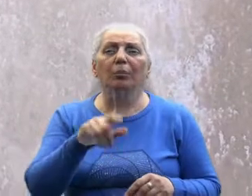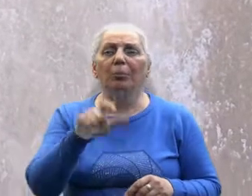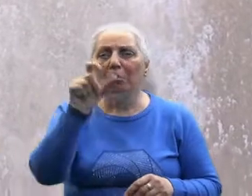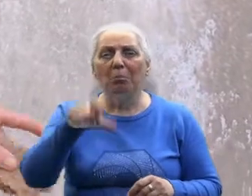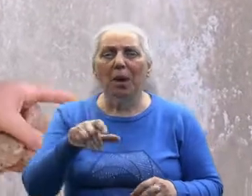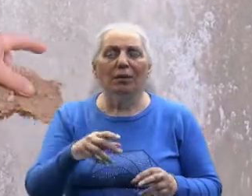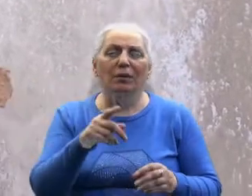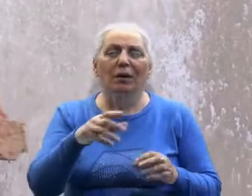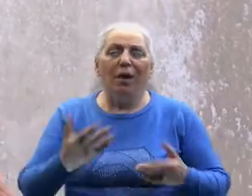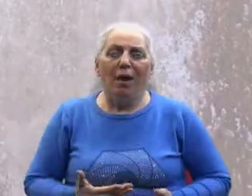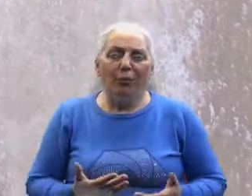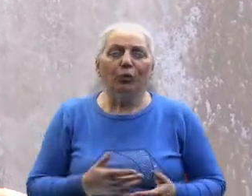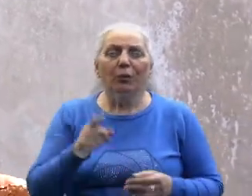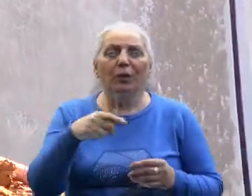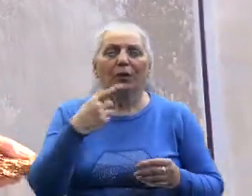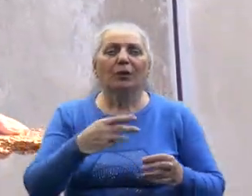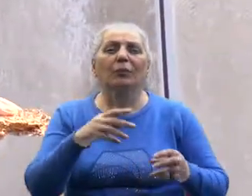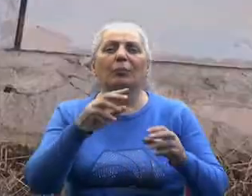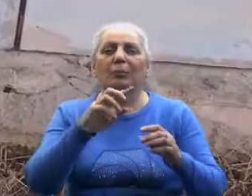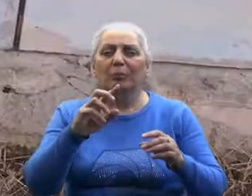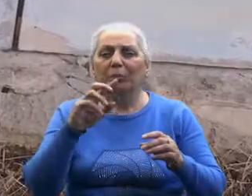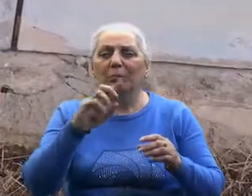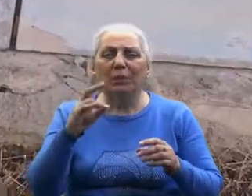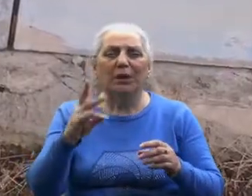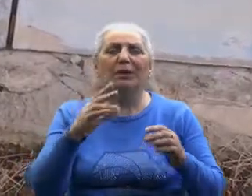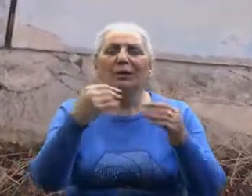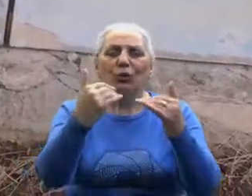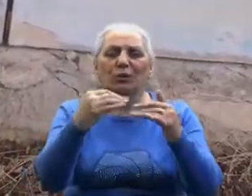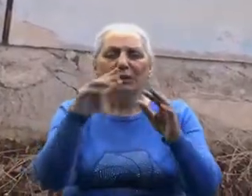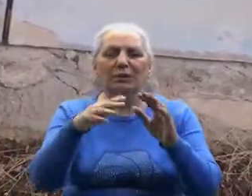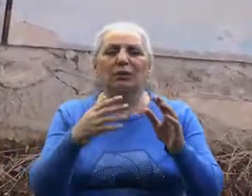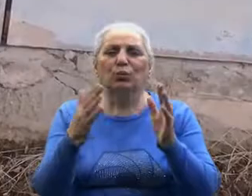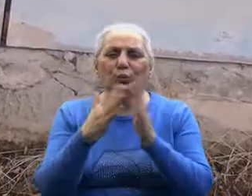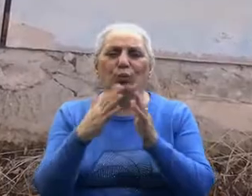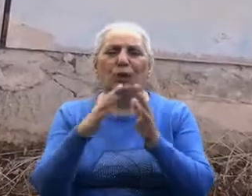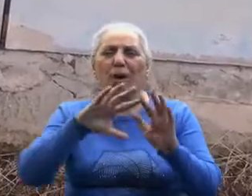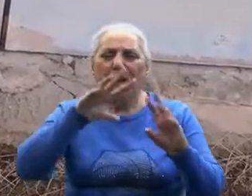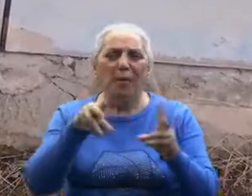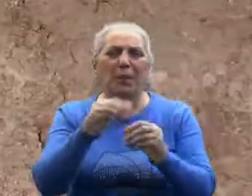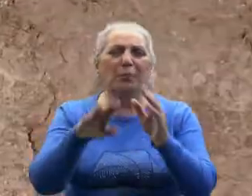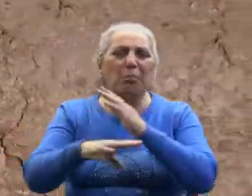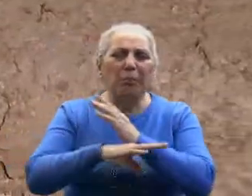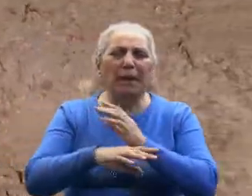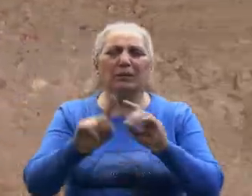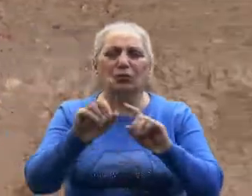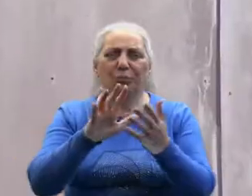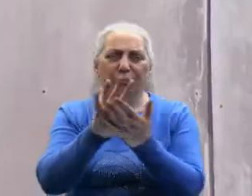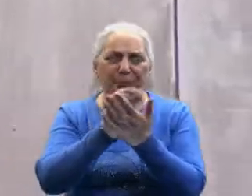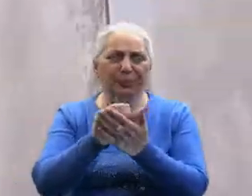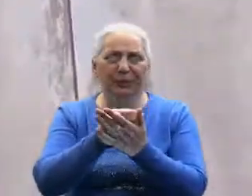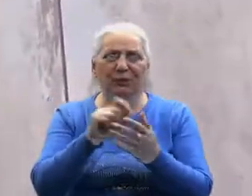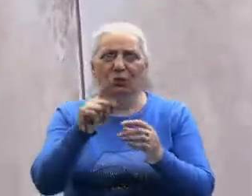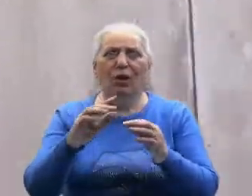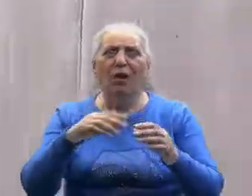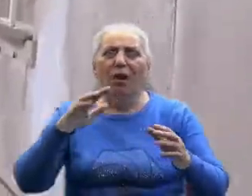հետո դեսպեից ու փայտից արագացված մեթոդով կառուցված տներն այսօր այնքան քայքայված են, որ նույնիսկ ուժեղ քամուն դիմանալ չեն կարող։